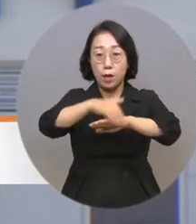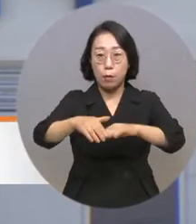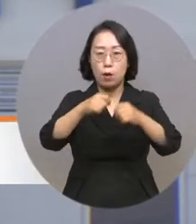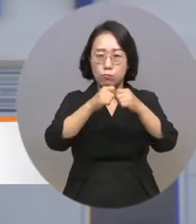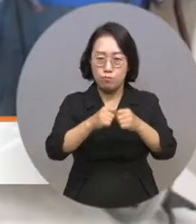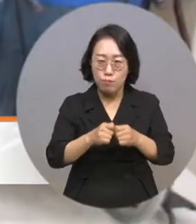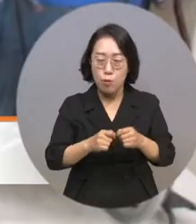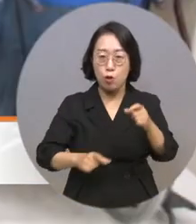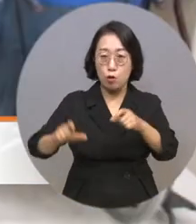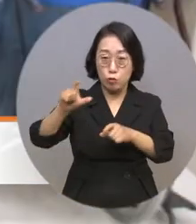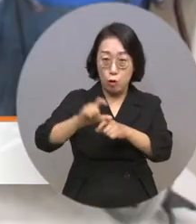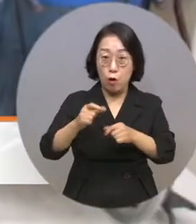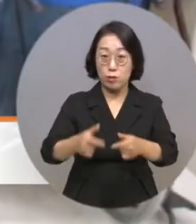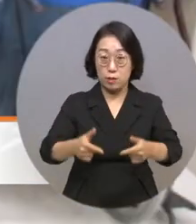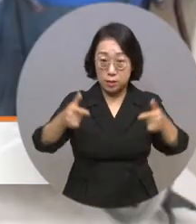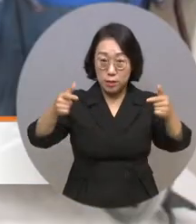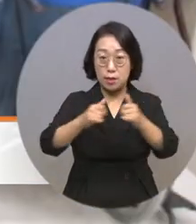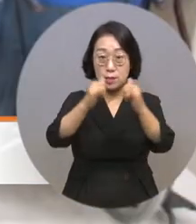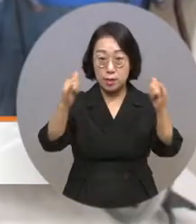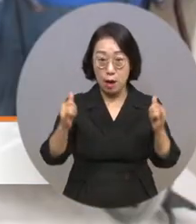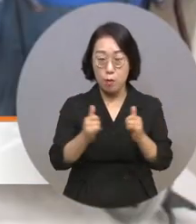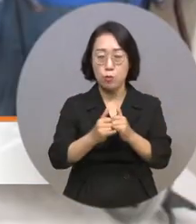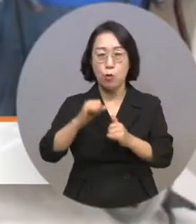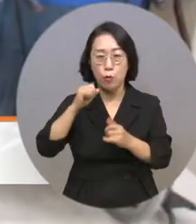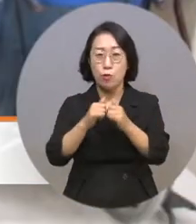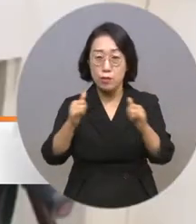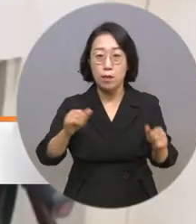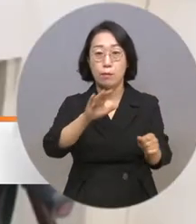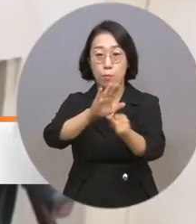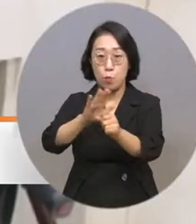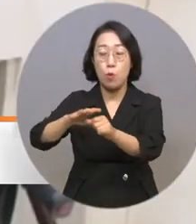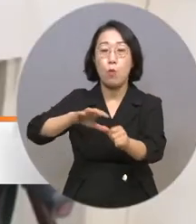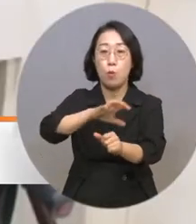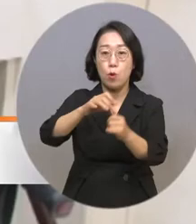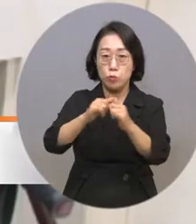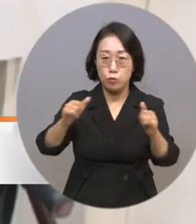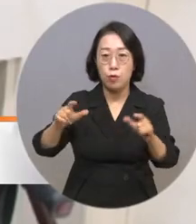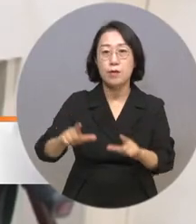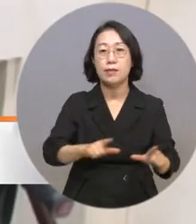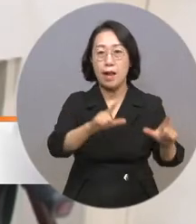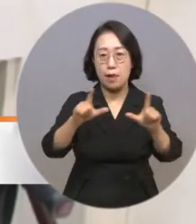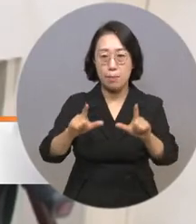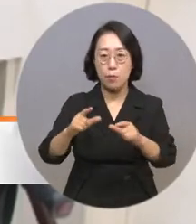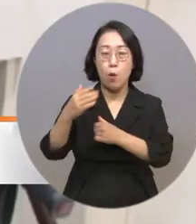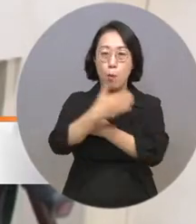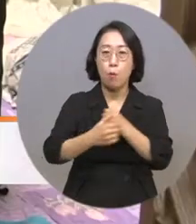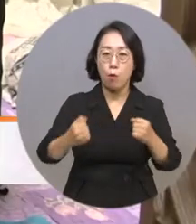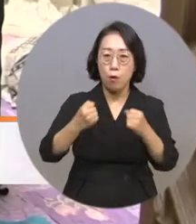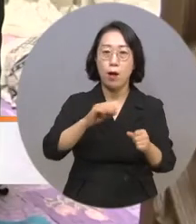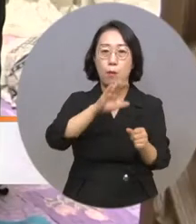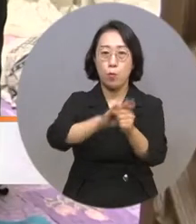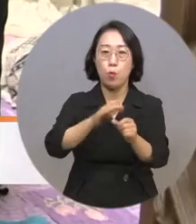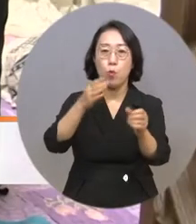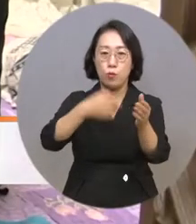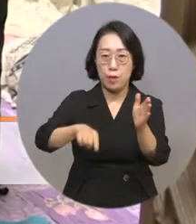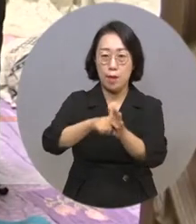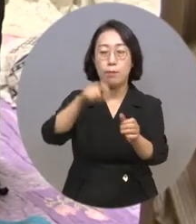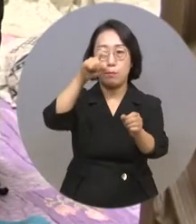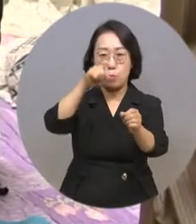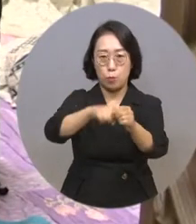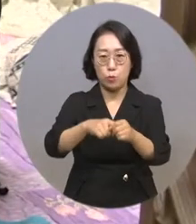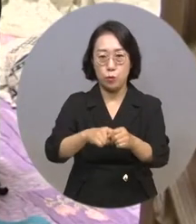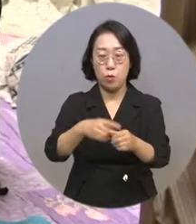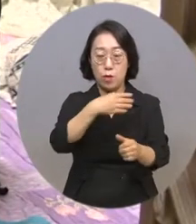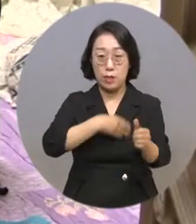촘촘하고 두텁게 사회적 약자를 보호하고 국민 건강과 삶의 질 향상을 위해 추진됩니다.